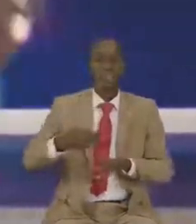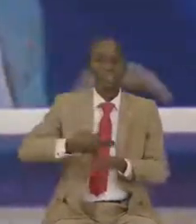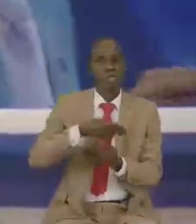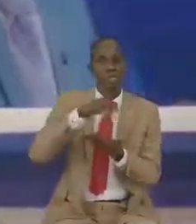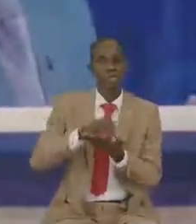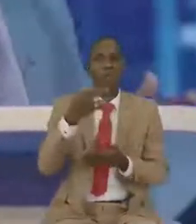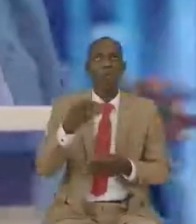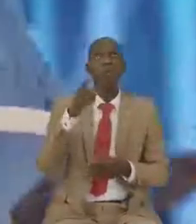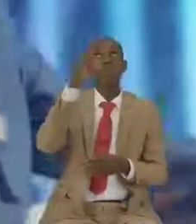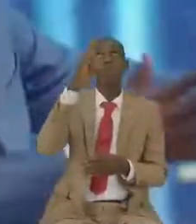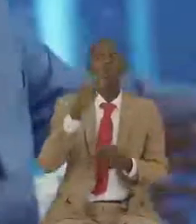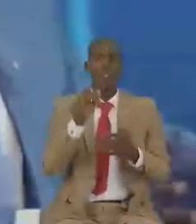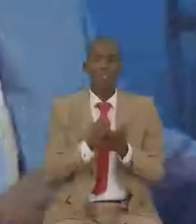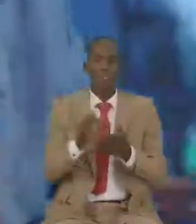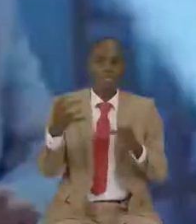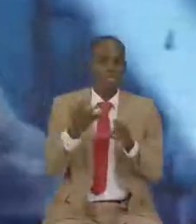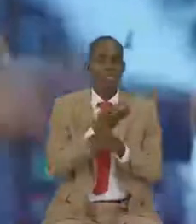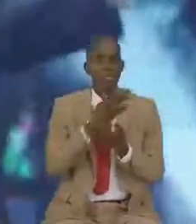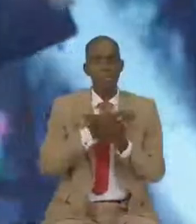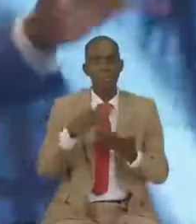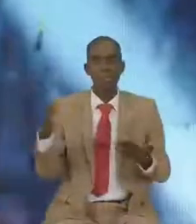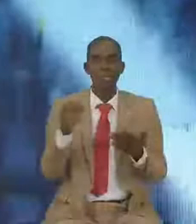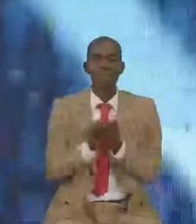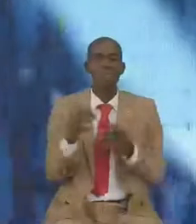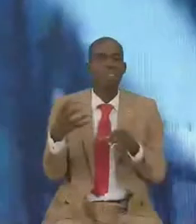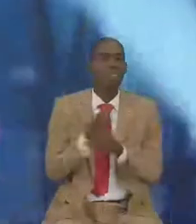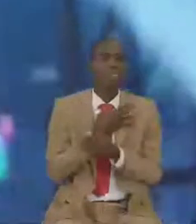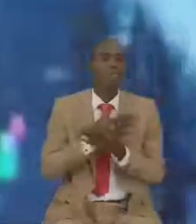connectez. Christ est l'agneau de Dieu